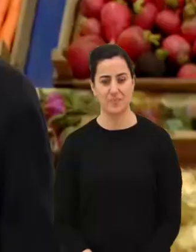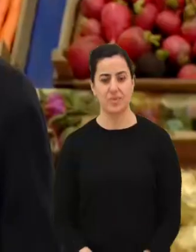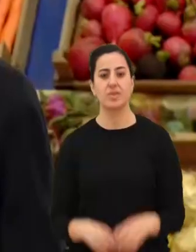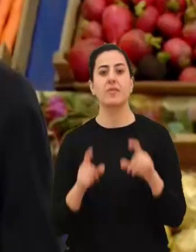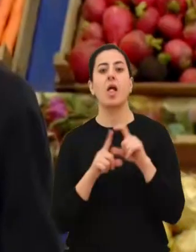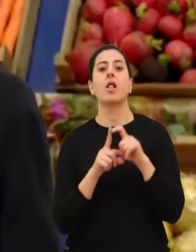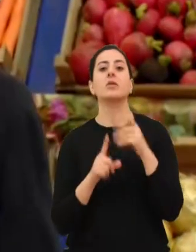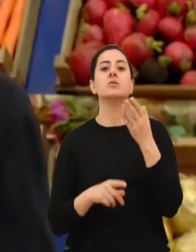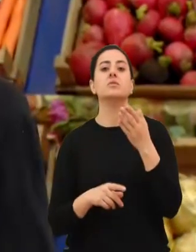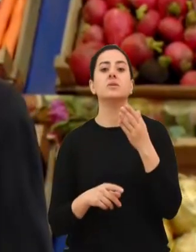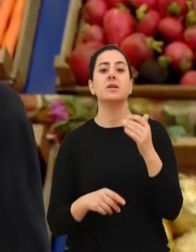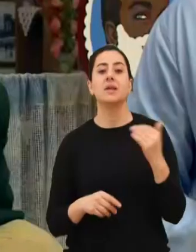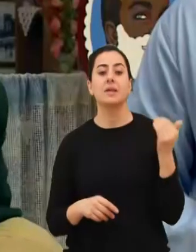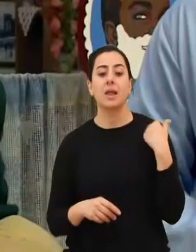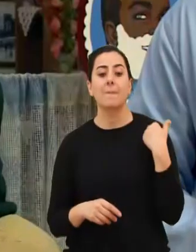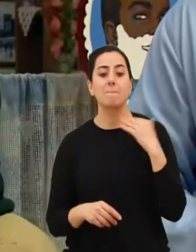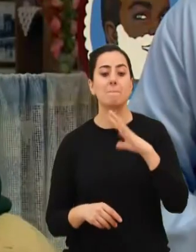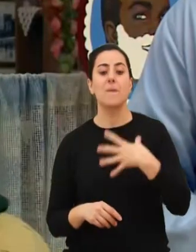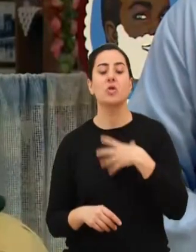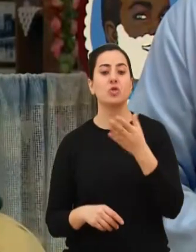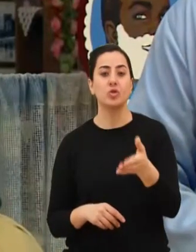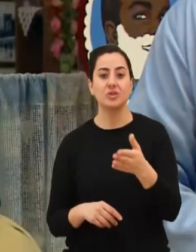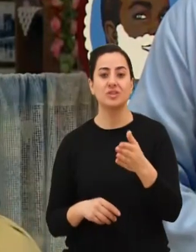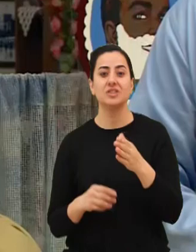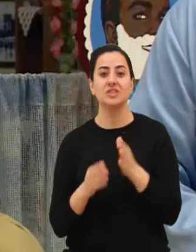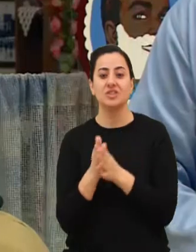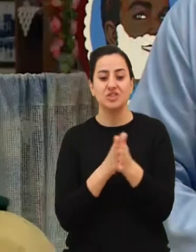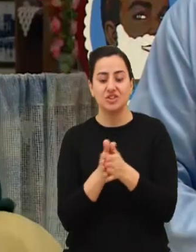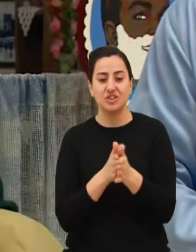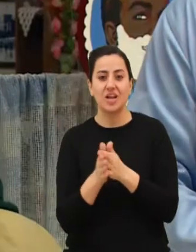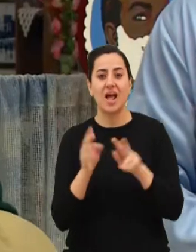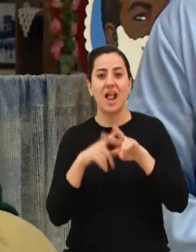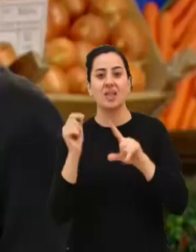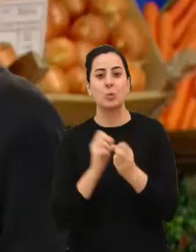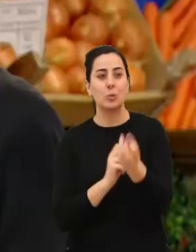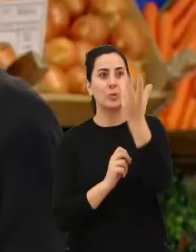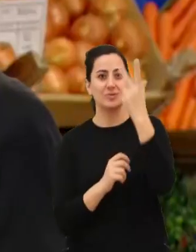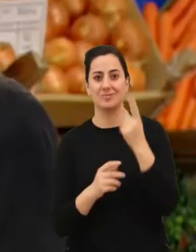Dayal, yeni patronun Cin Ali'nin maceralarını mı okuyor?